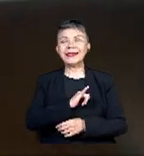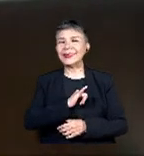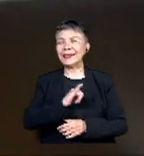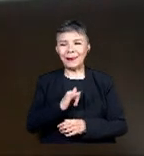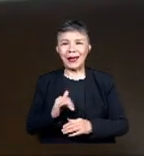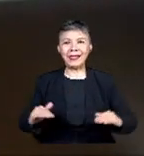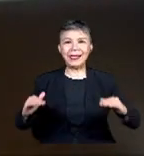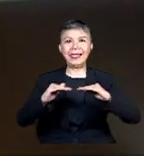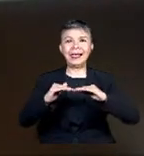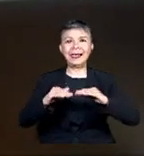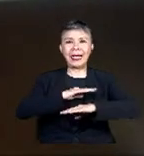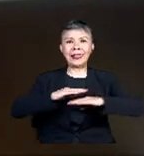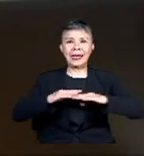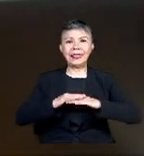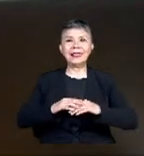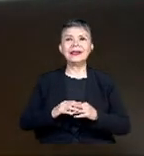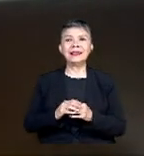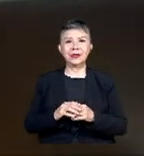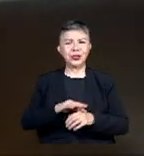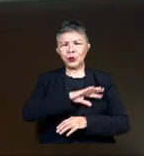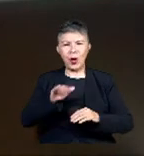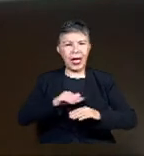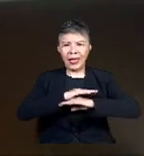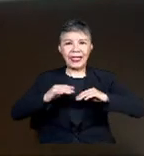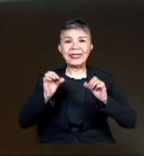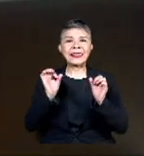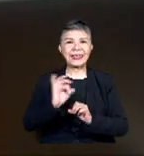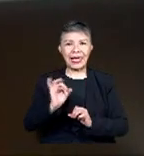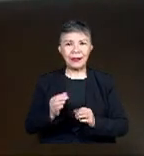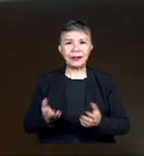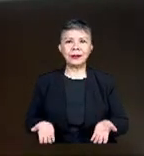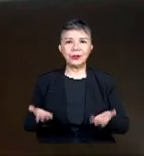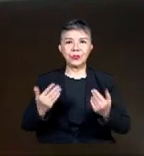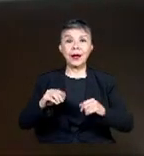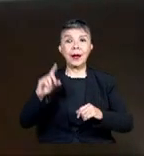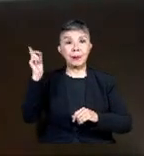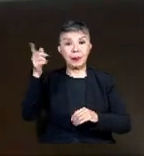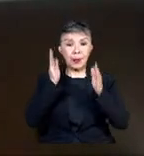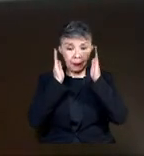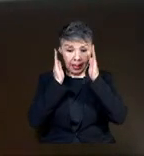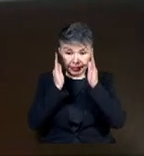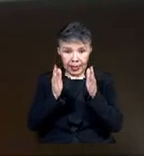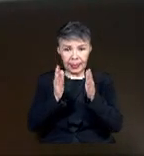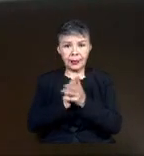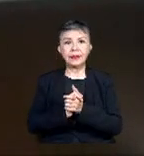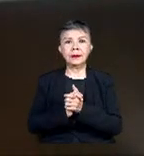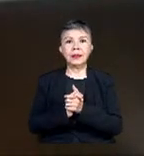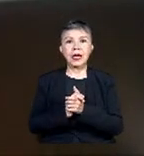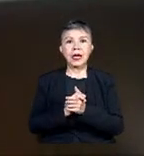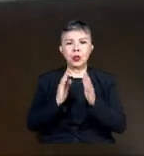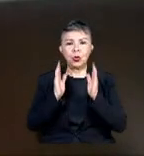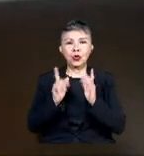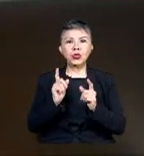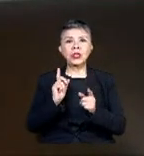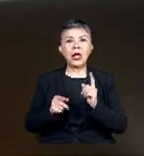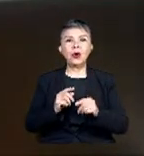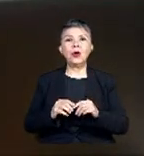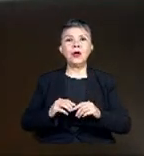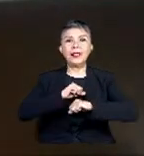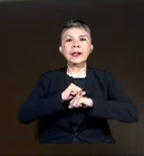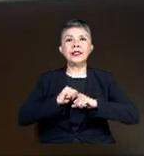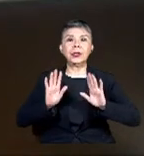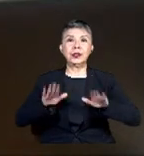semua setara. Jadi pemerintah pusat melalui Bapak Presiden terus memberikan perhatian yang sangat spesial dan sangat khusus untuk atlet-atlet